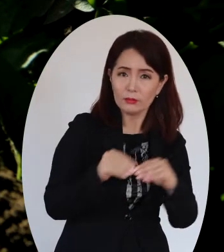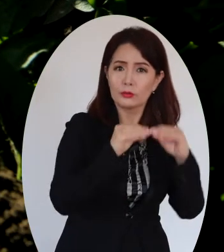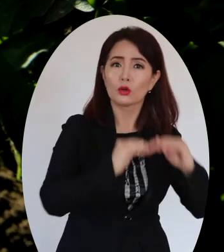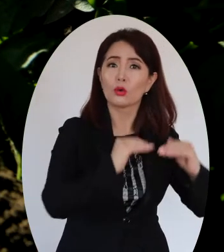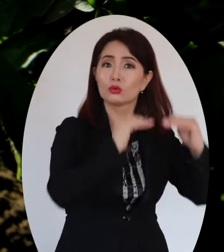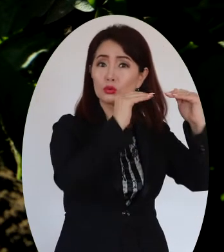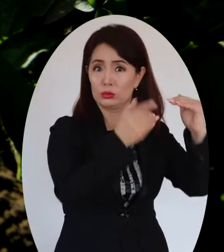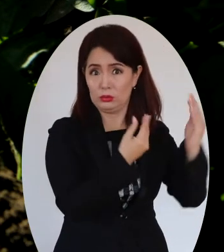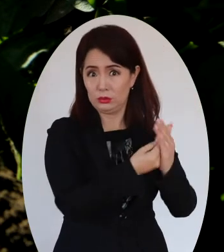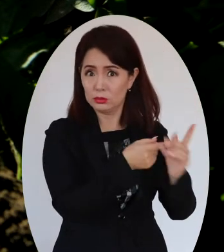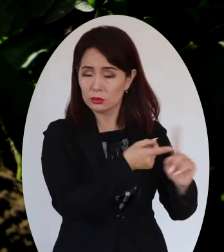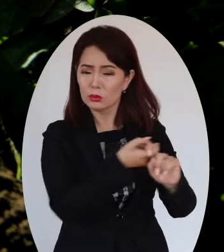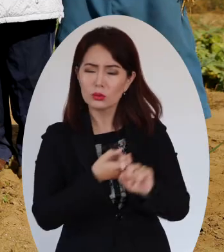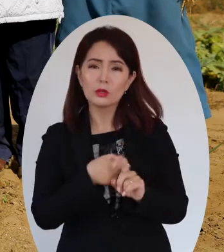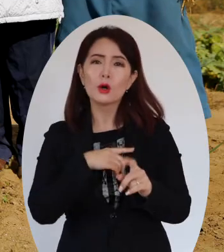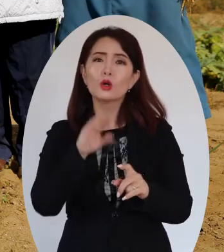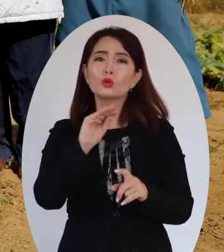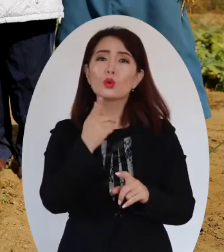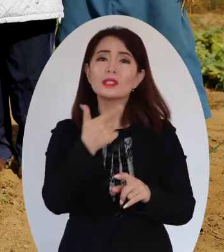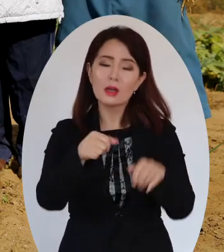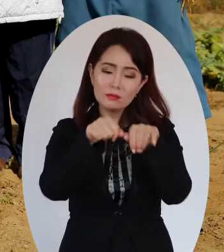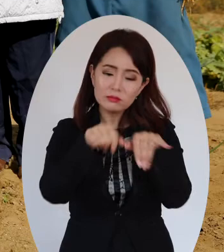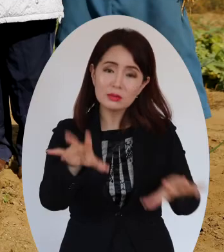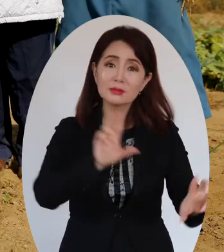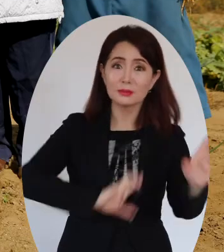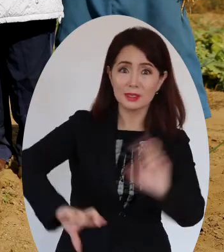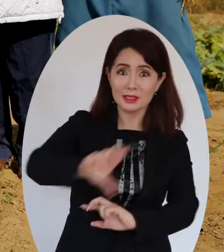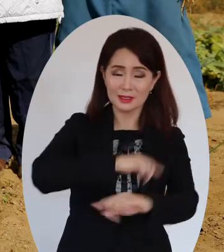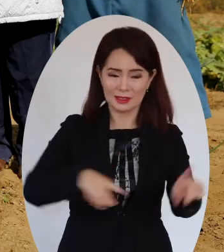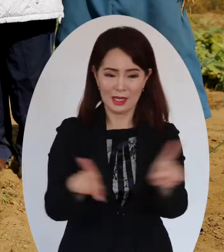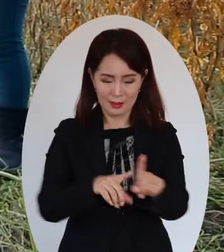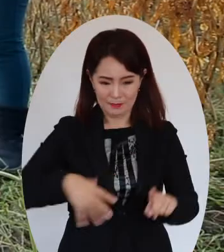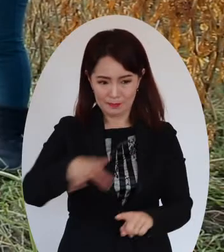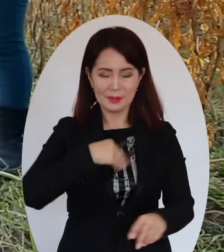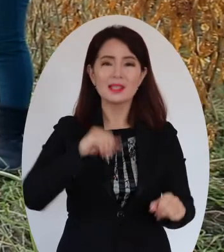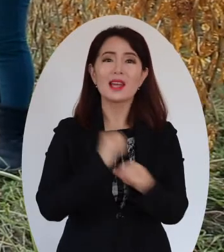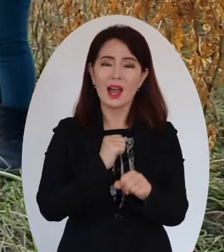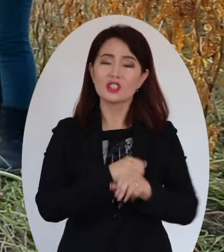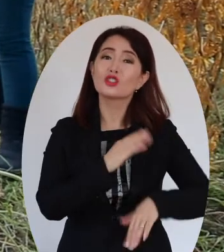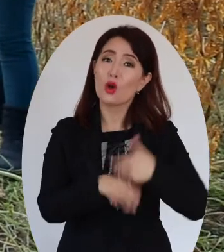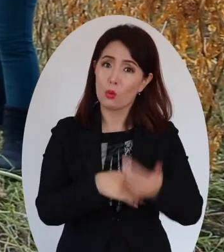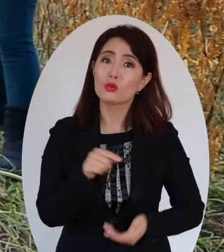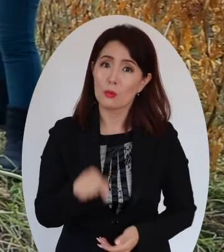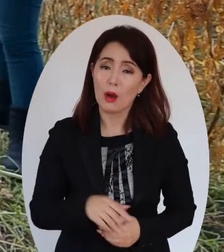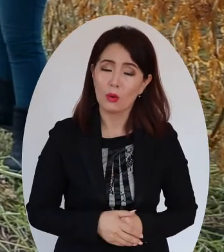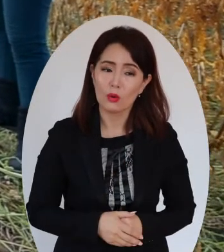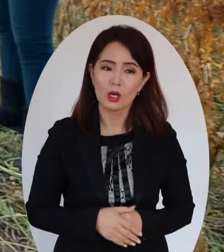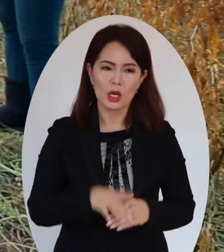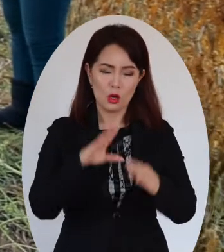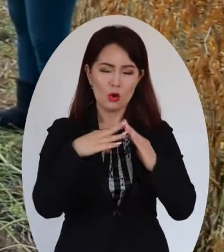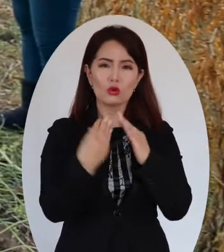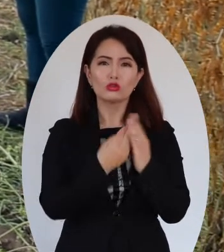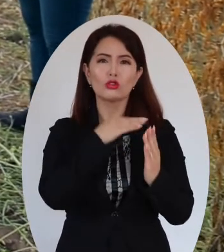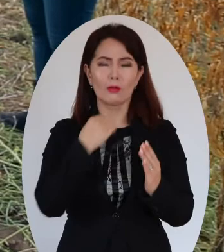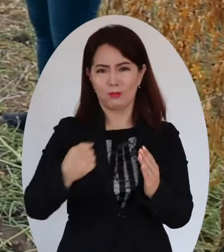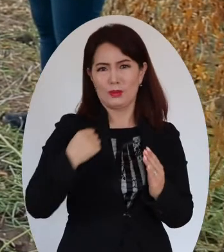нөгөө сүлжээ бизнес шиг бид хэдий ажил бол яг л ингэж явж байгаа. Энэ олон өргөтлөхөөсөн